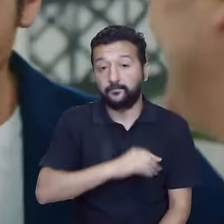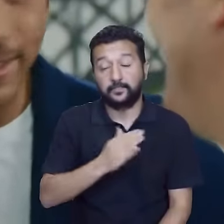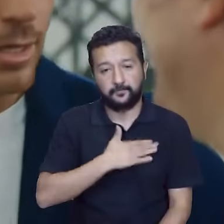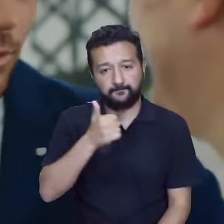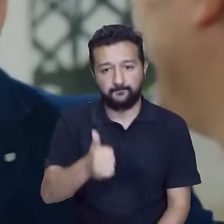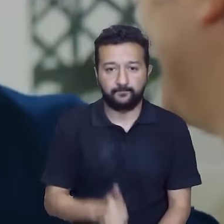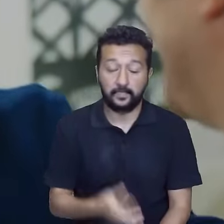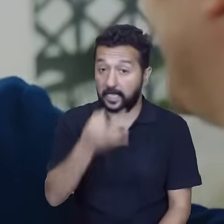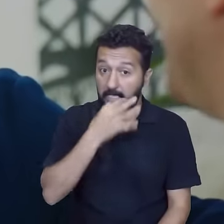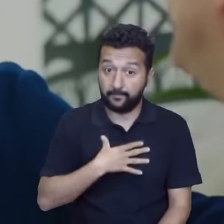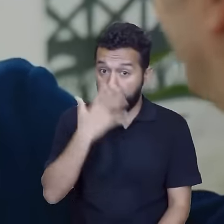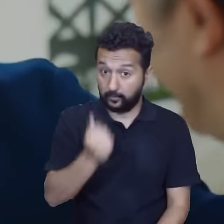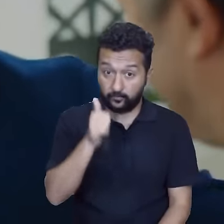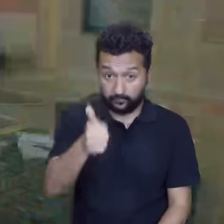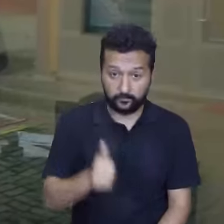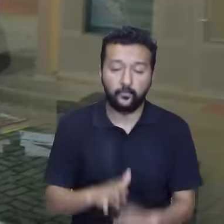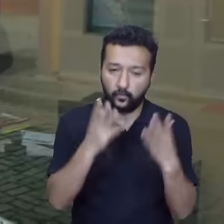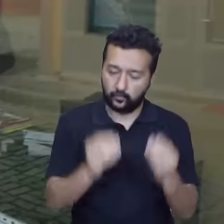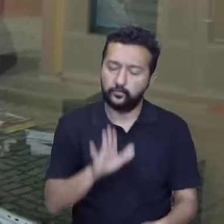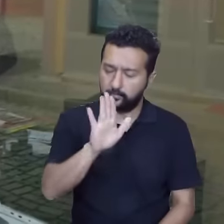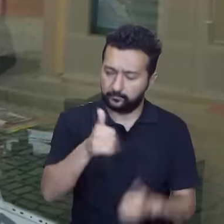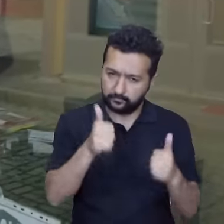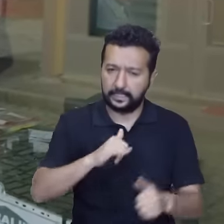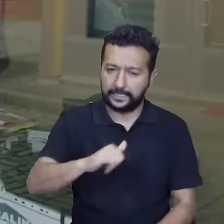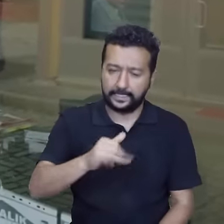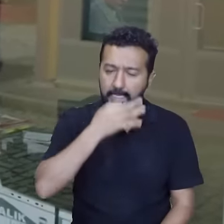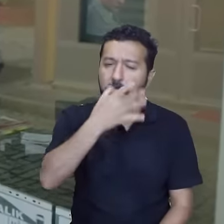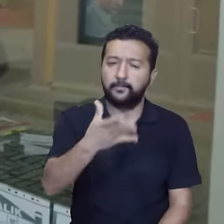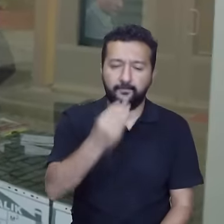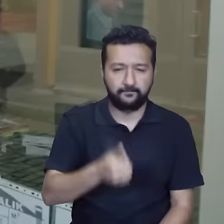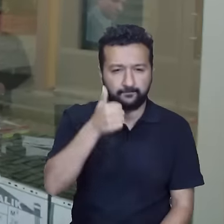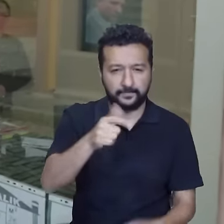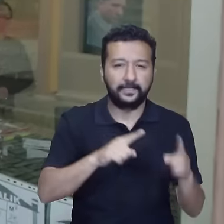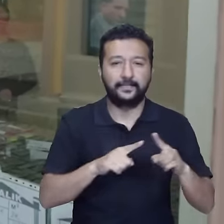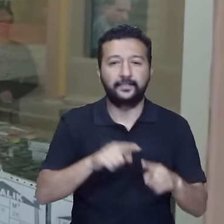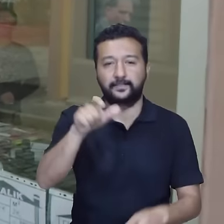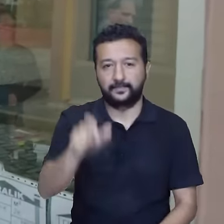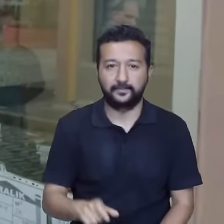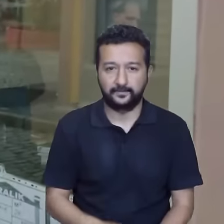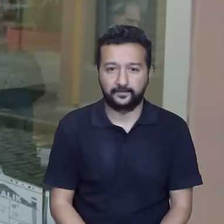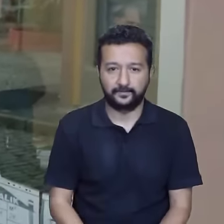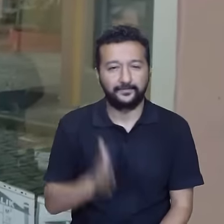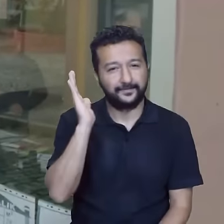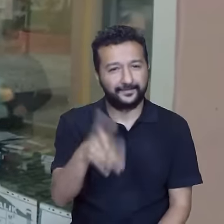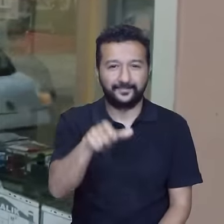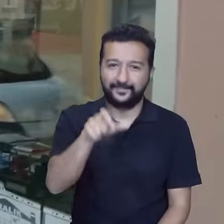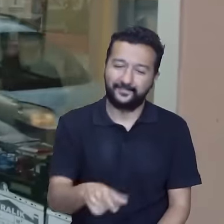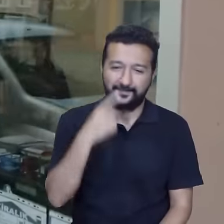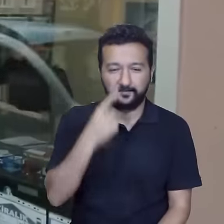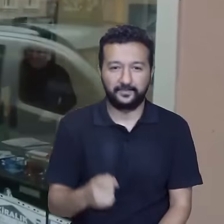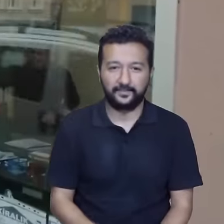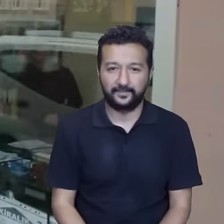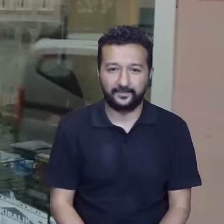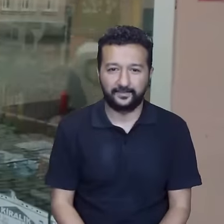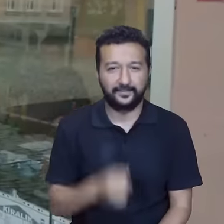çok sağ ol. Haber bekliyorum ben sana o zaman. Tamam tamam, yakında haber veririm. Tarık! Ulan oğlum.